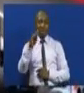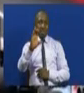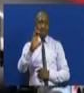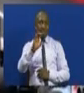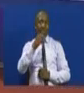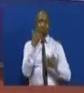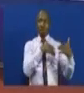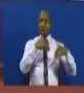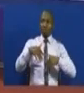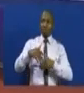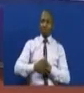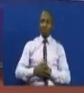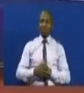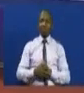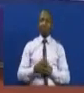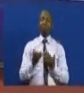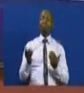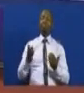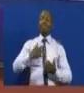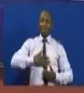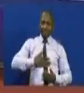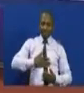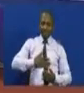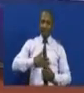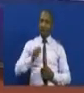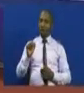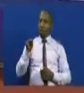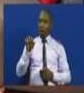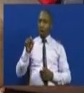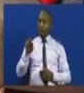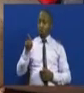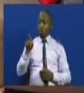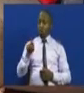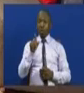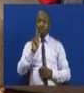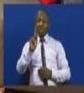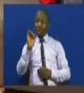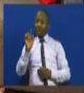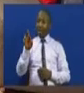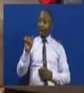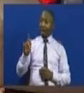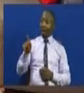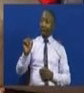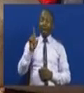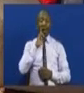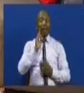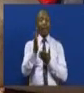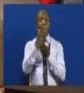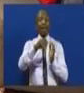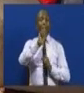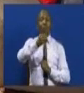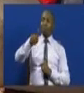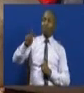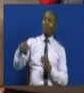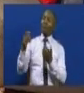Jaramba. Asante sana Kilaka, Anwar Mkama. Unamuita Kilaka huko ndani eh? Sababu jamaa kila sehemu anapiga miguu